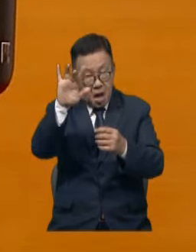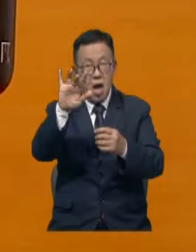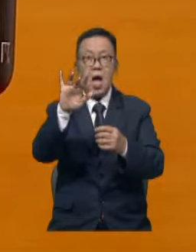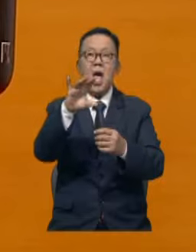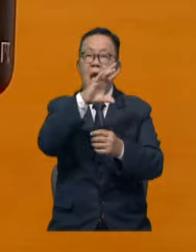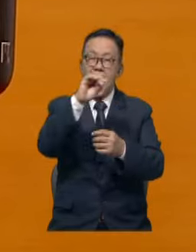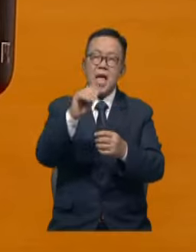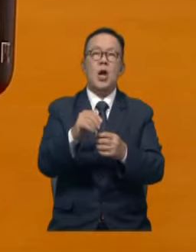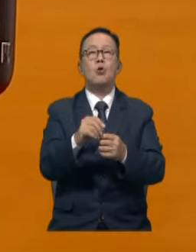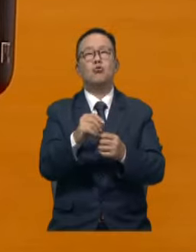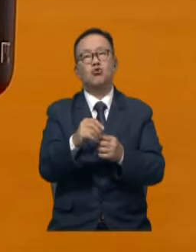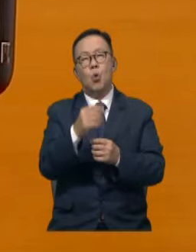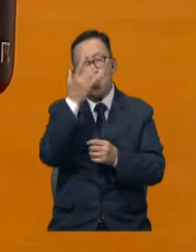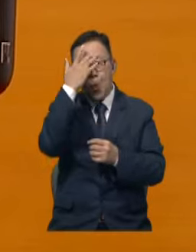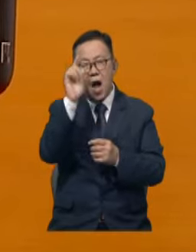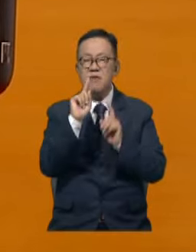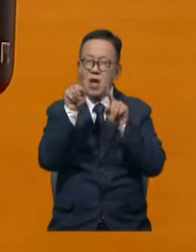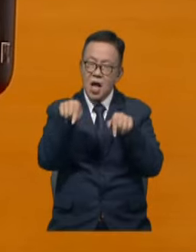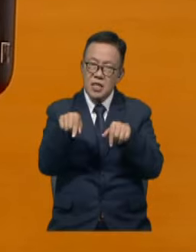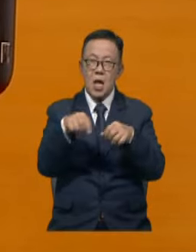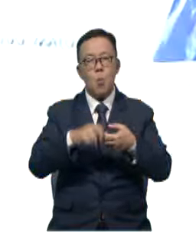berkemahiran menyelesaikan masalah.